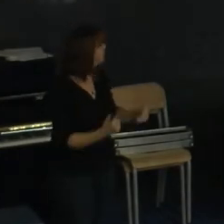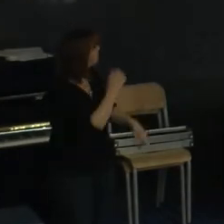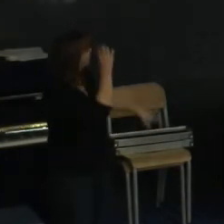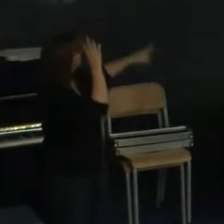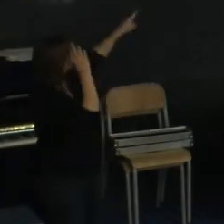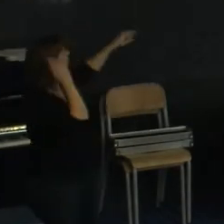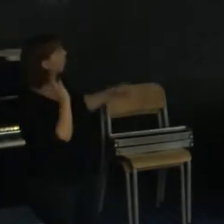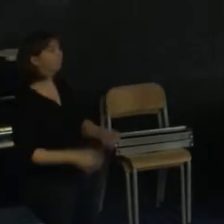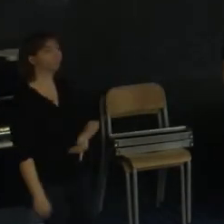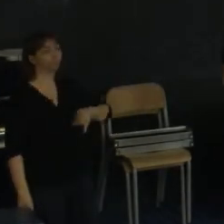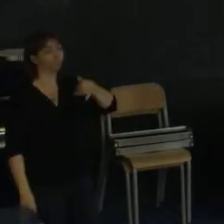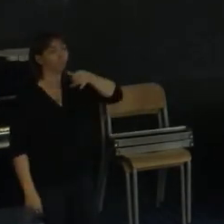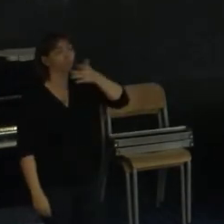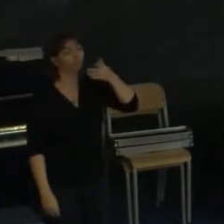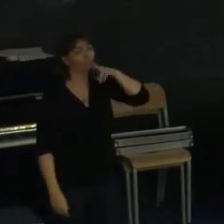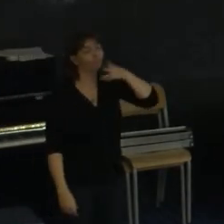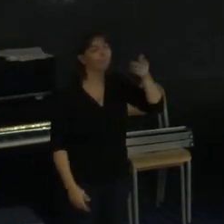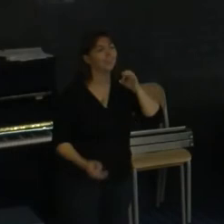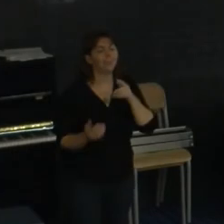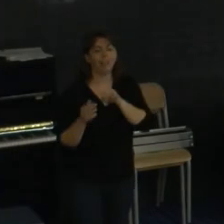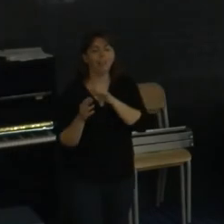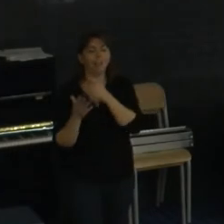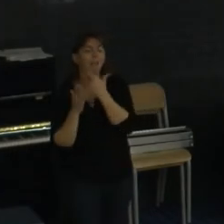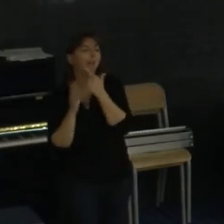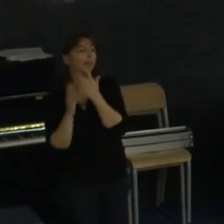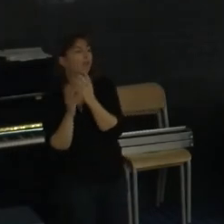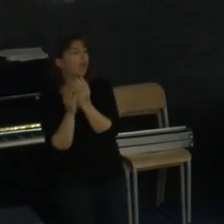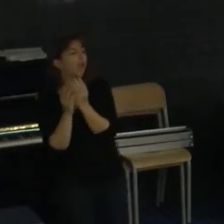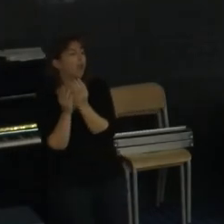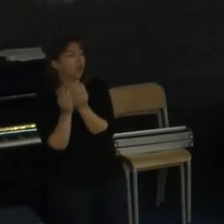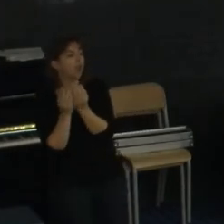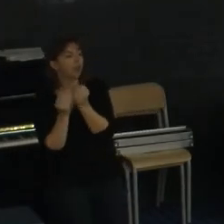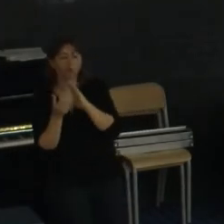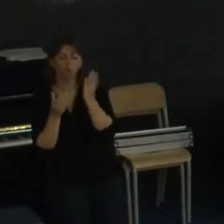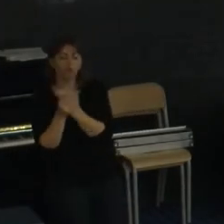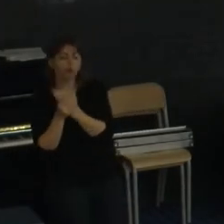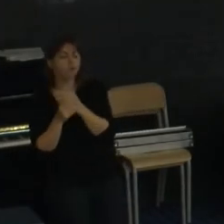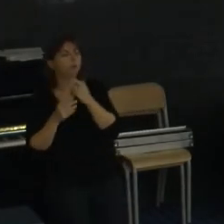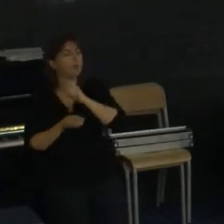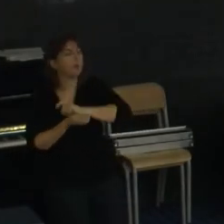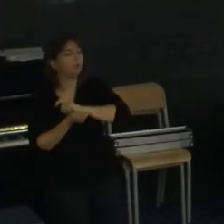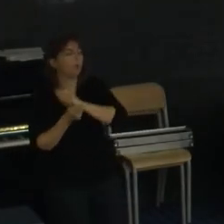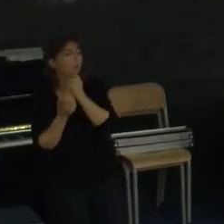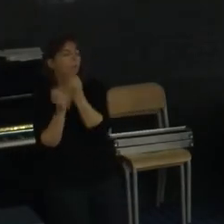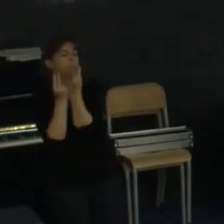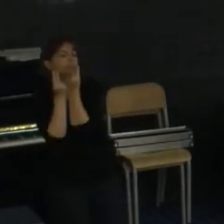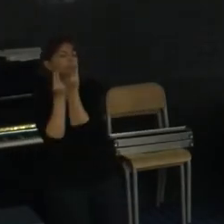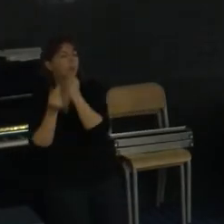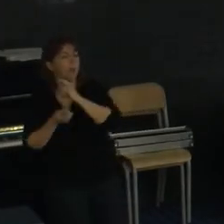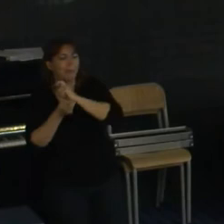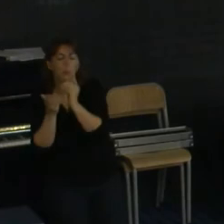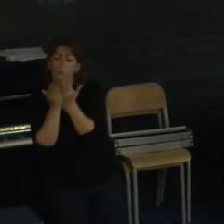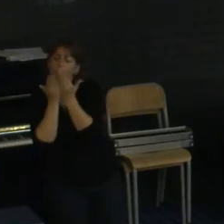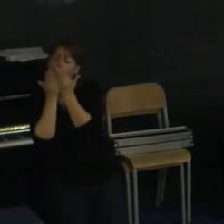On s'amuse, hein. Donc, quand on lit un peu le tutoriel de logging, comment dire, dans la doc de Python, on se rend compte, en